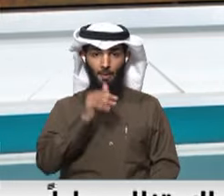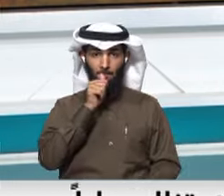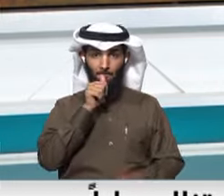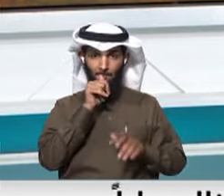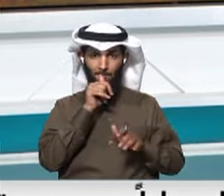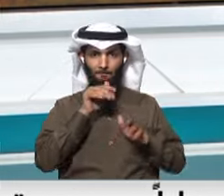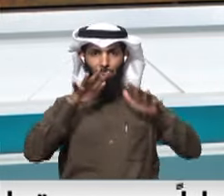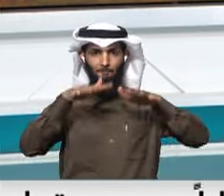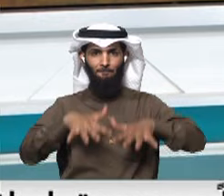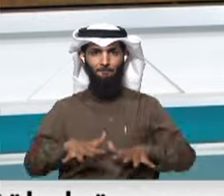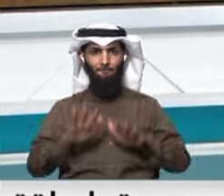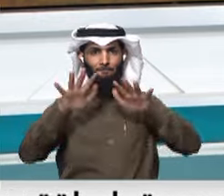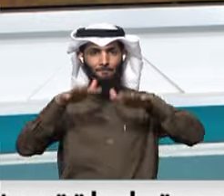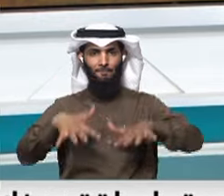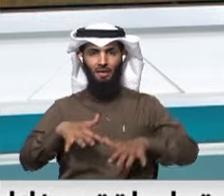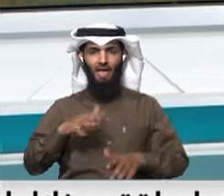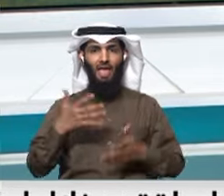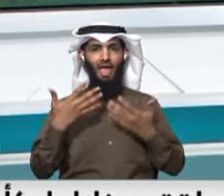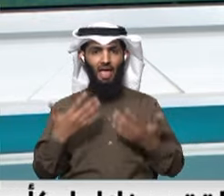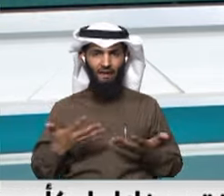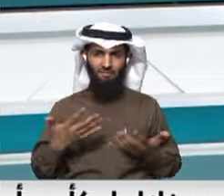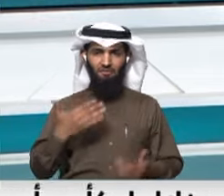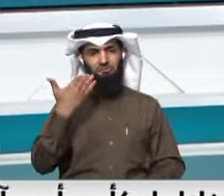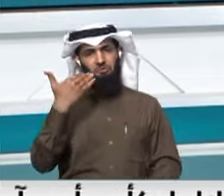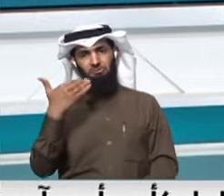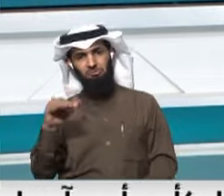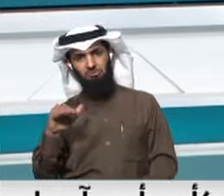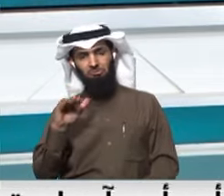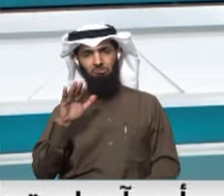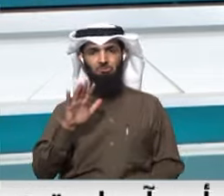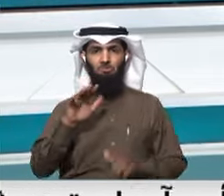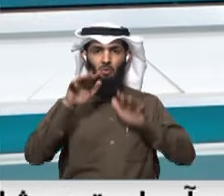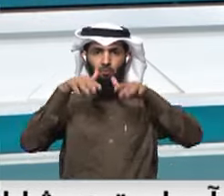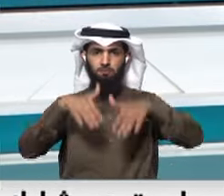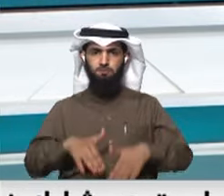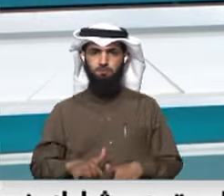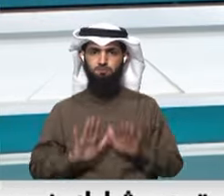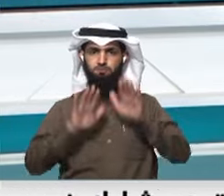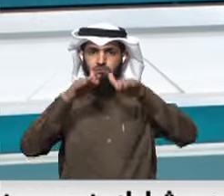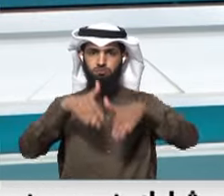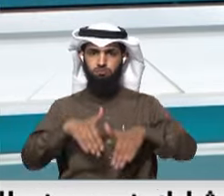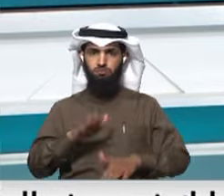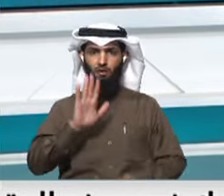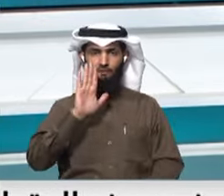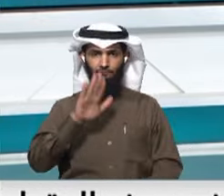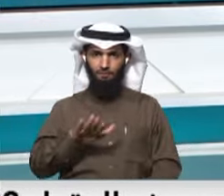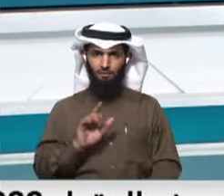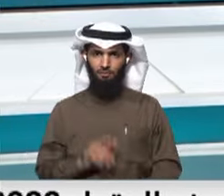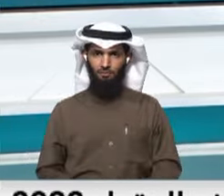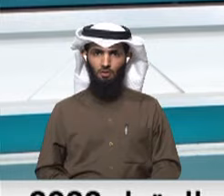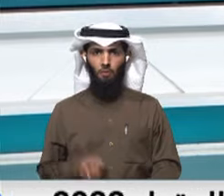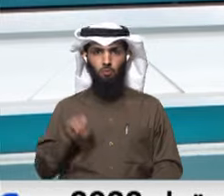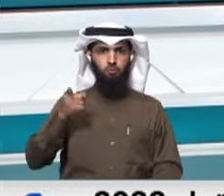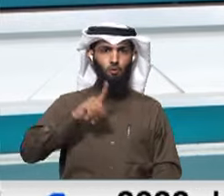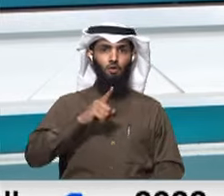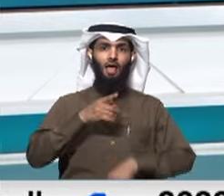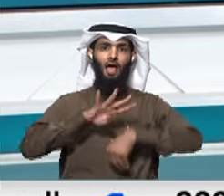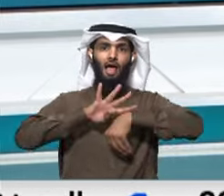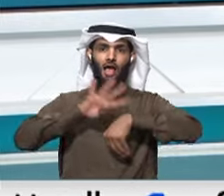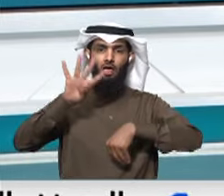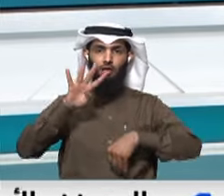عام خفيفة معتدلة الأمواج، راح يكون هناك نشاط في الرياح خاصة من باكر العصر،